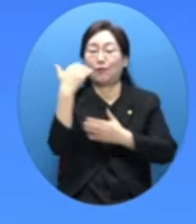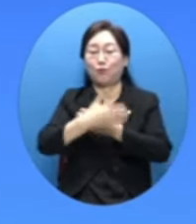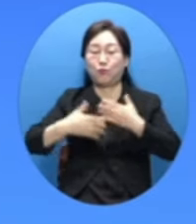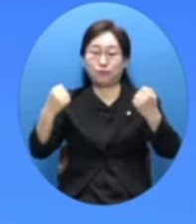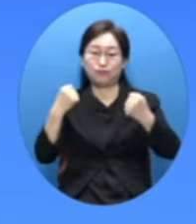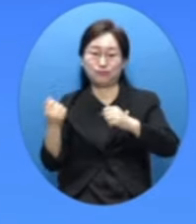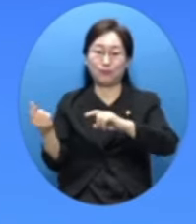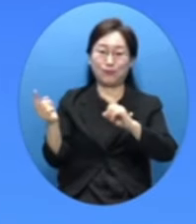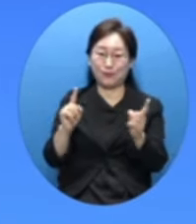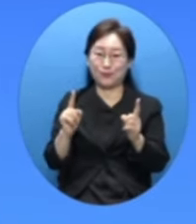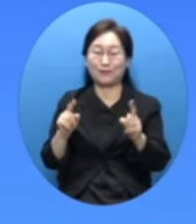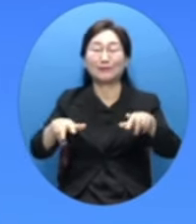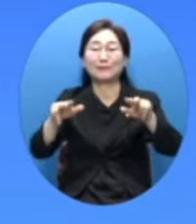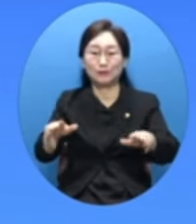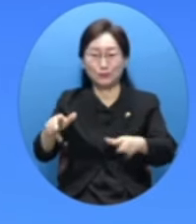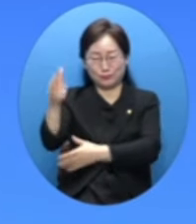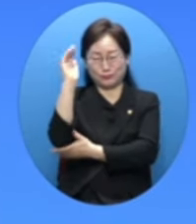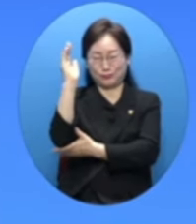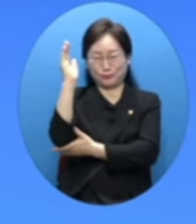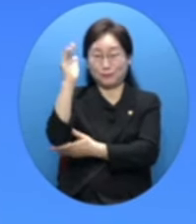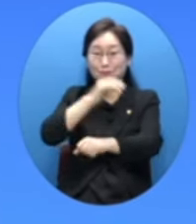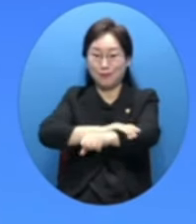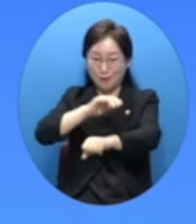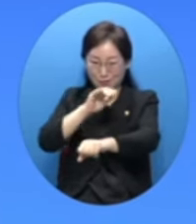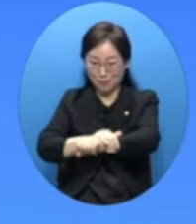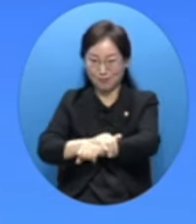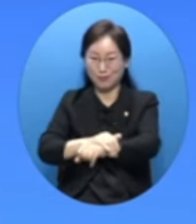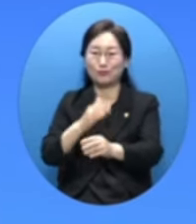회복돼갖고 지금은 아주 사역을 잘하고 계십니다.